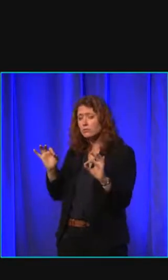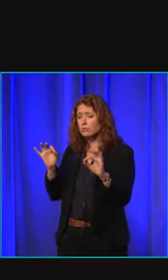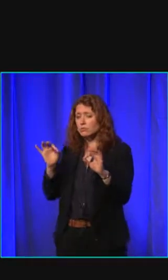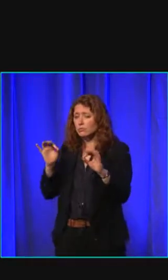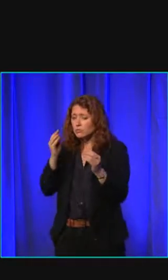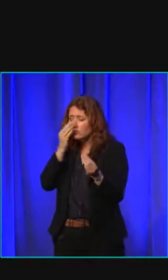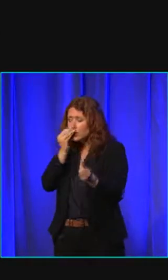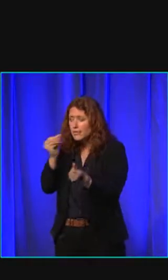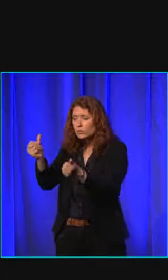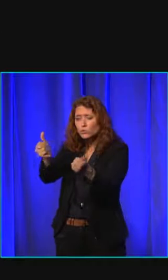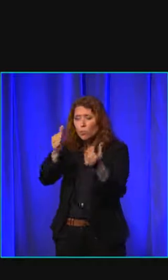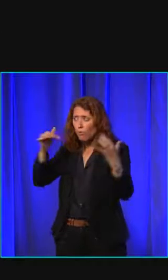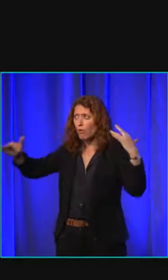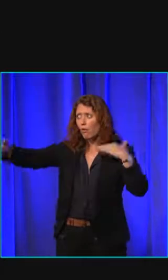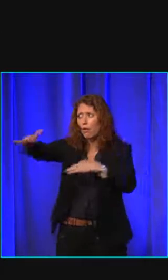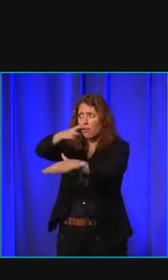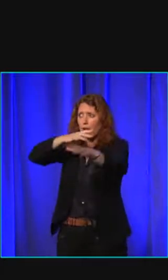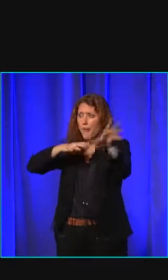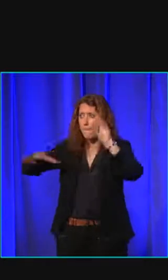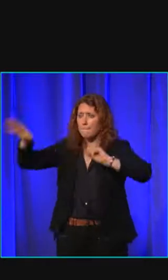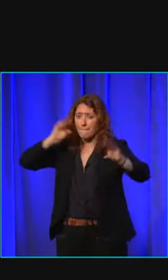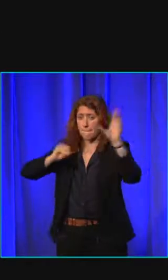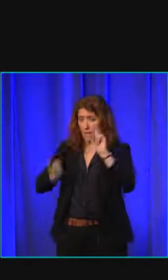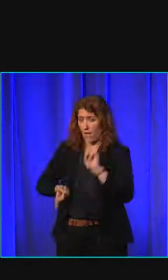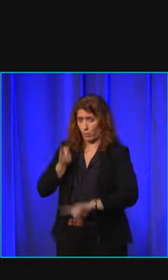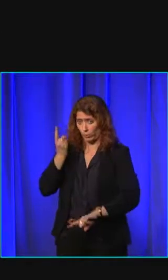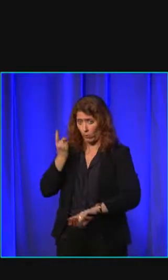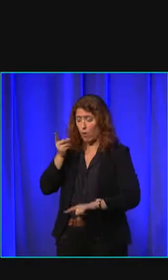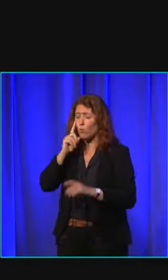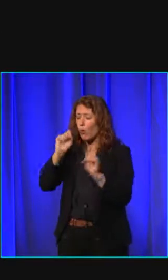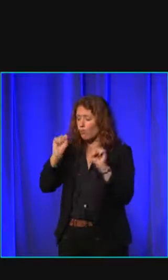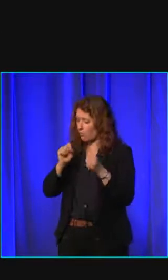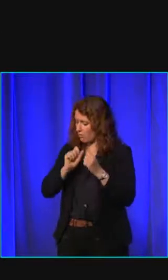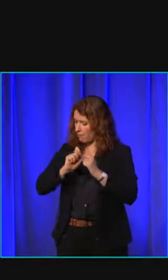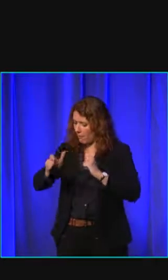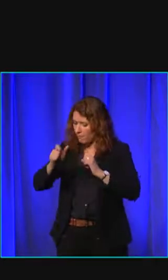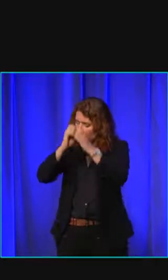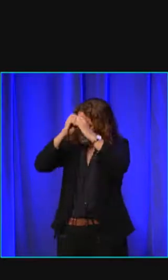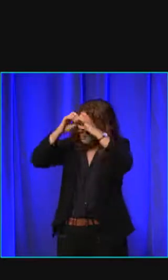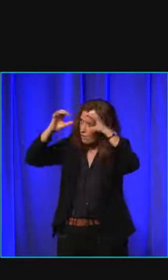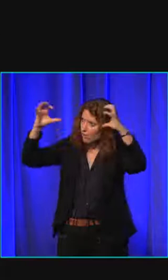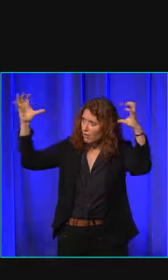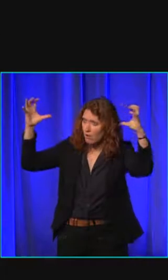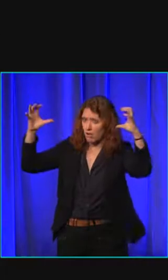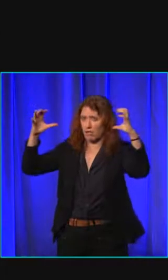entrées sensorielles dans la mise à jour et l'accès aux représentations motrices. Qu'est-ce que cela veut